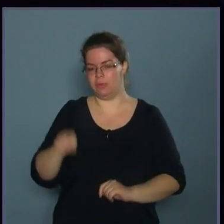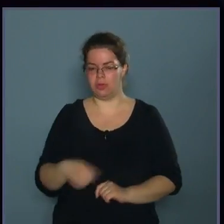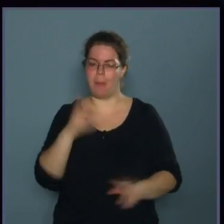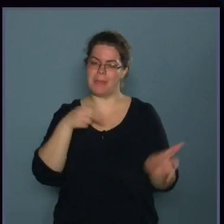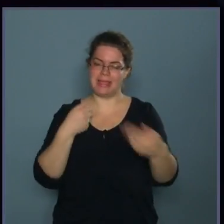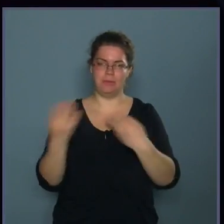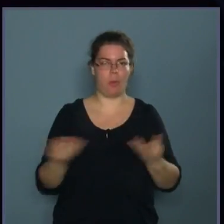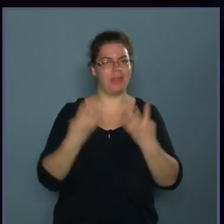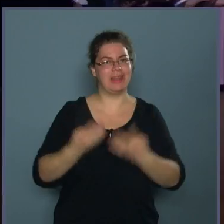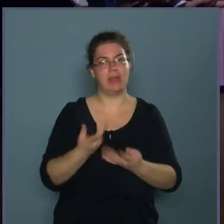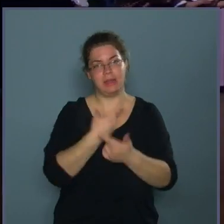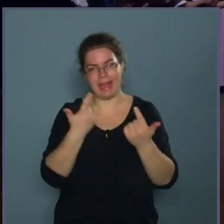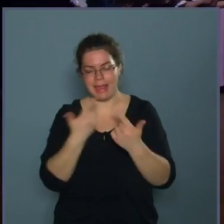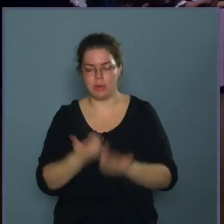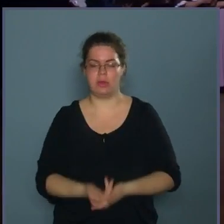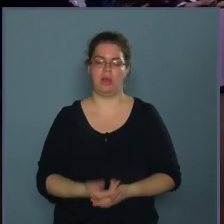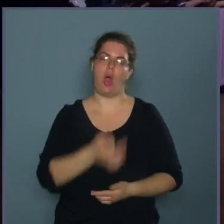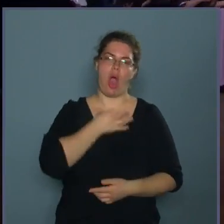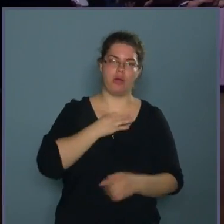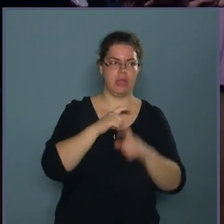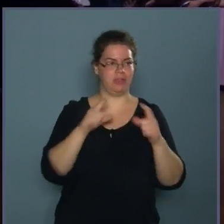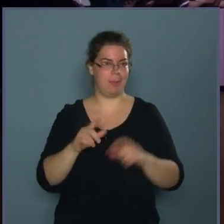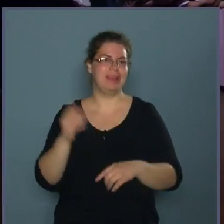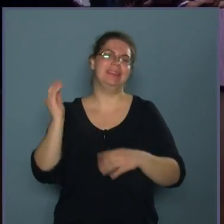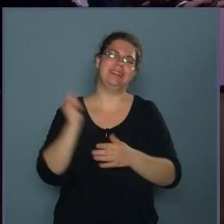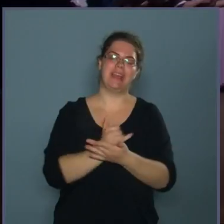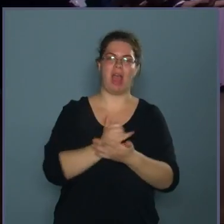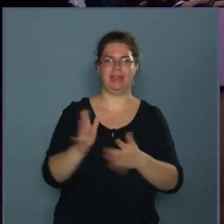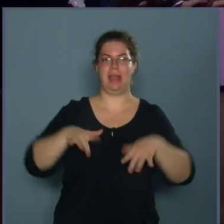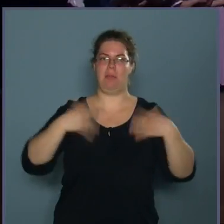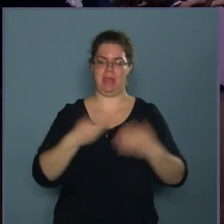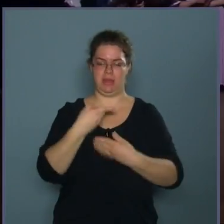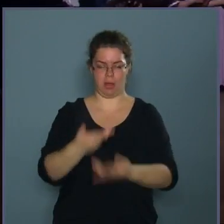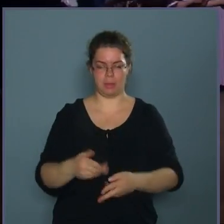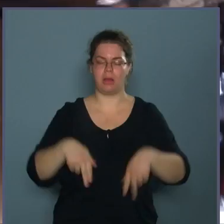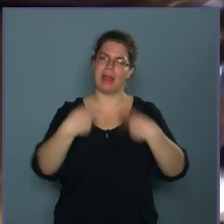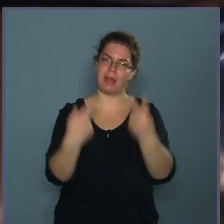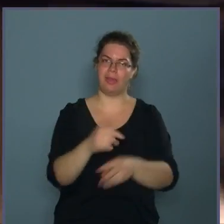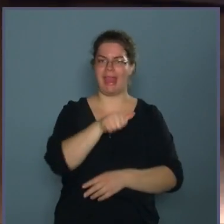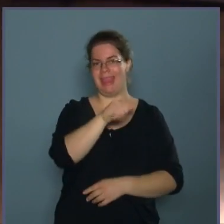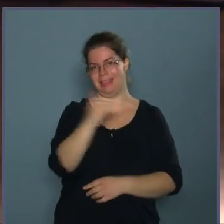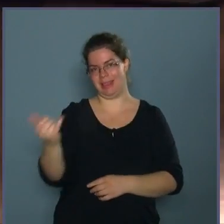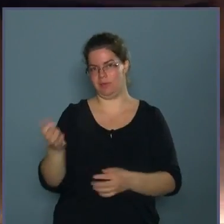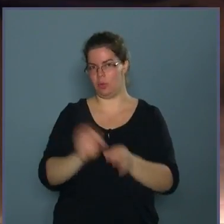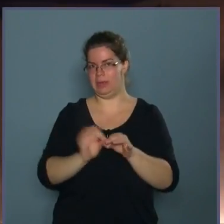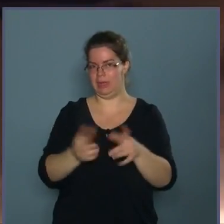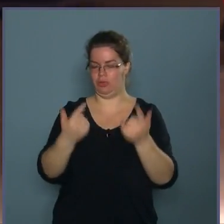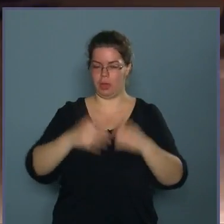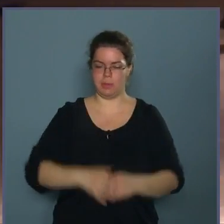vendégek tájékoztatást, hangulatképeket, igazi élményeket kaptak az elkövetkezendő egy év